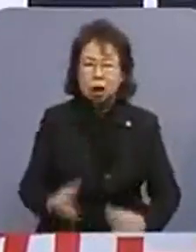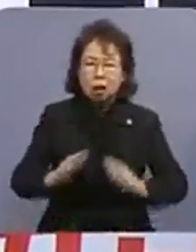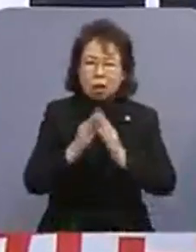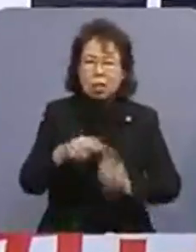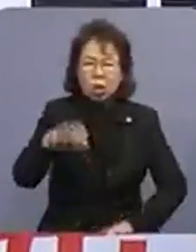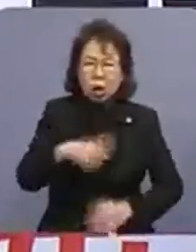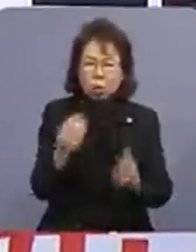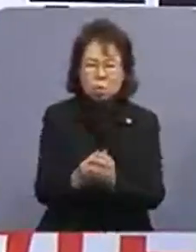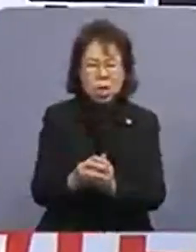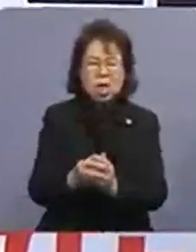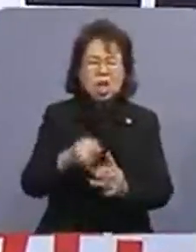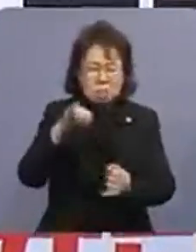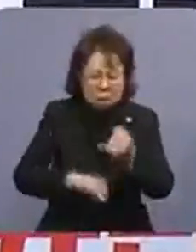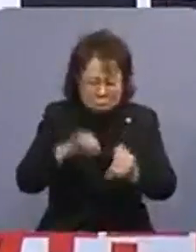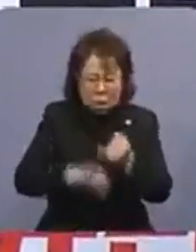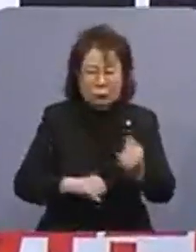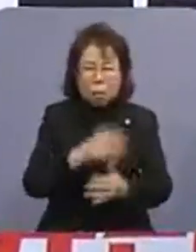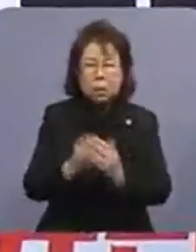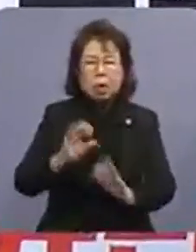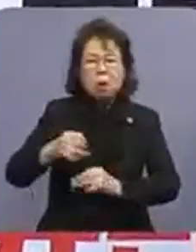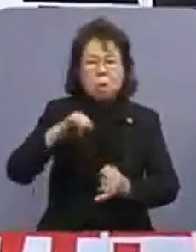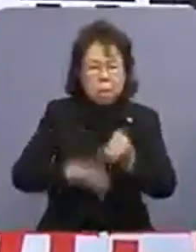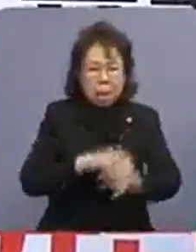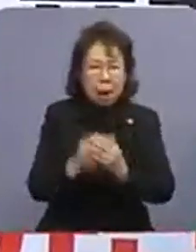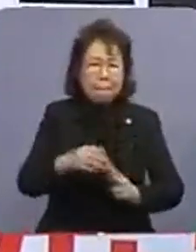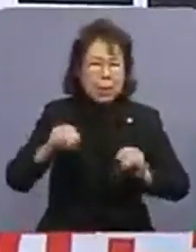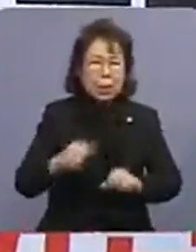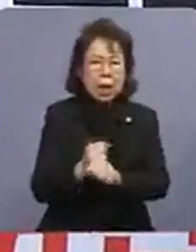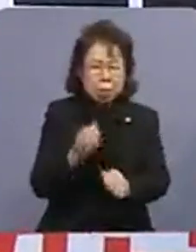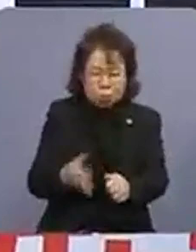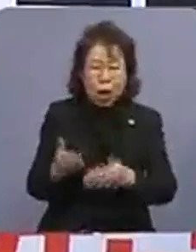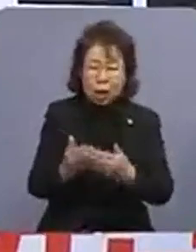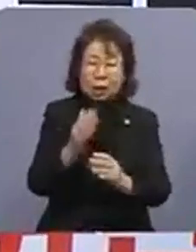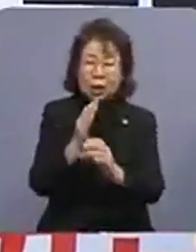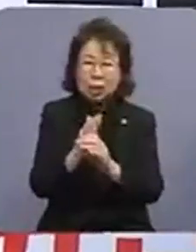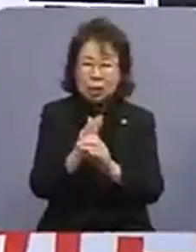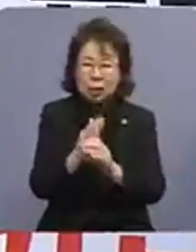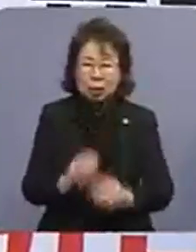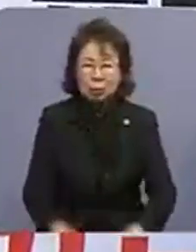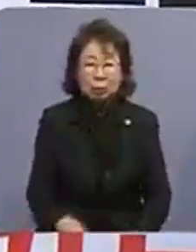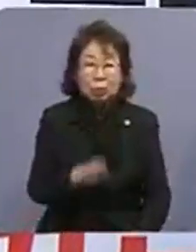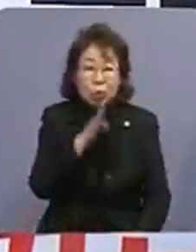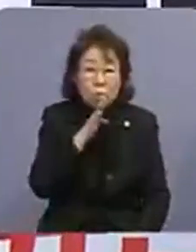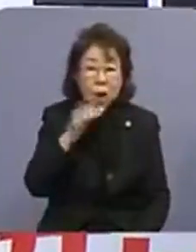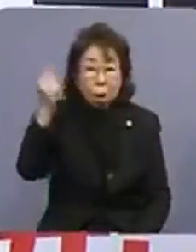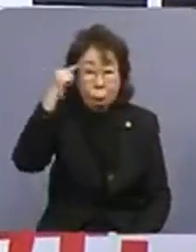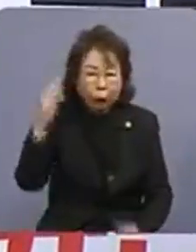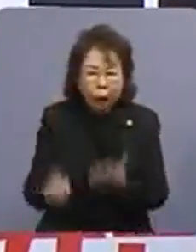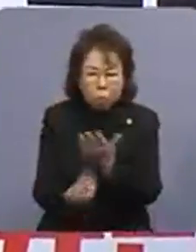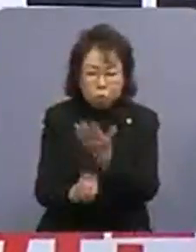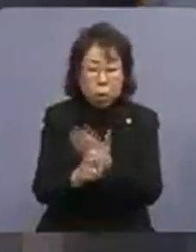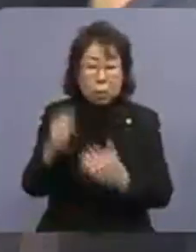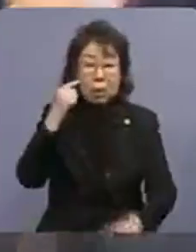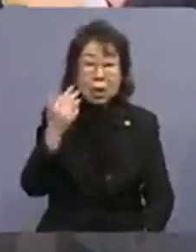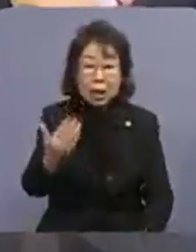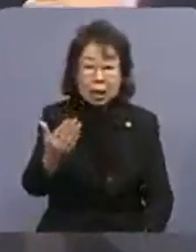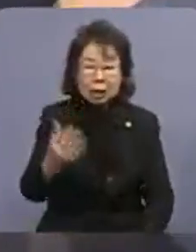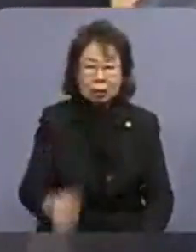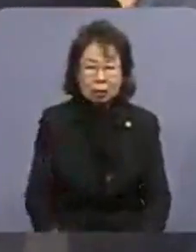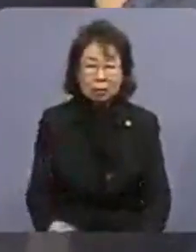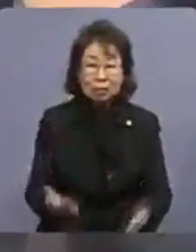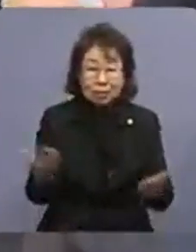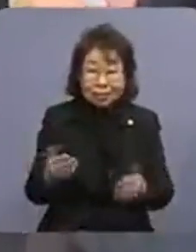만연한 인구체불 근절해달라 이렇게 요구했습니다. 이것이 불법입니까?